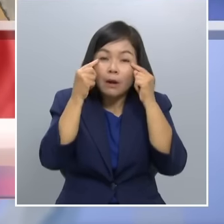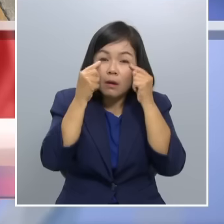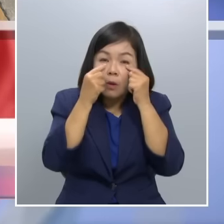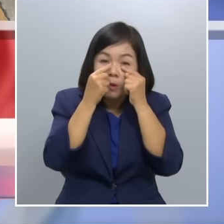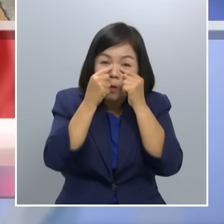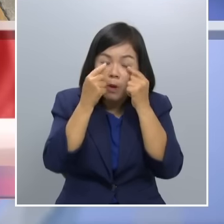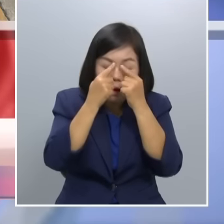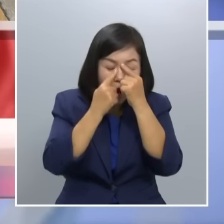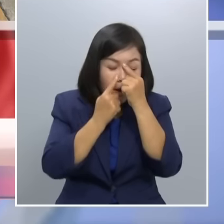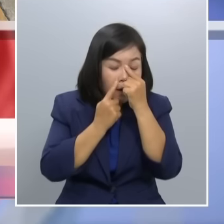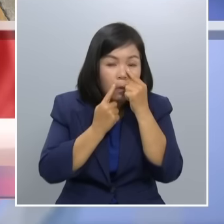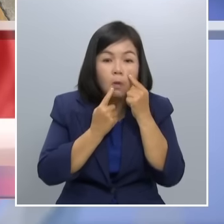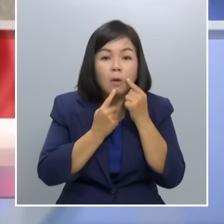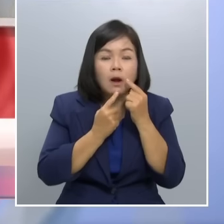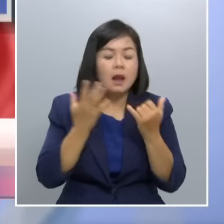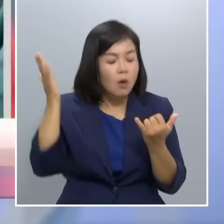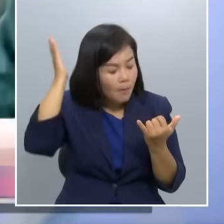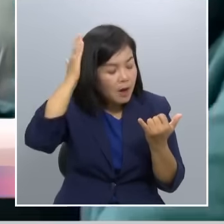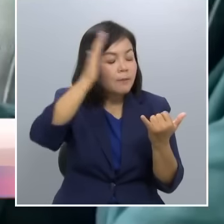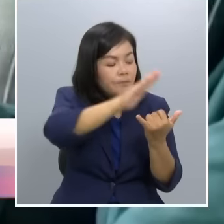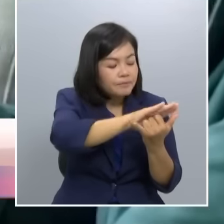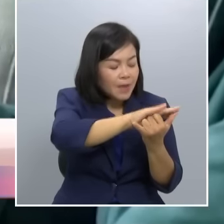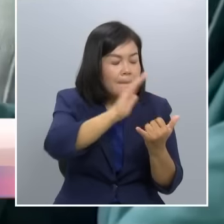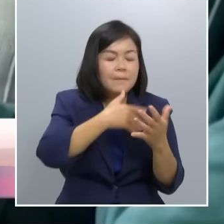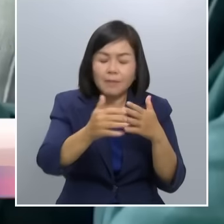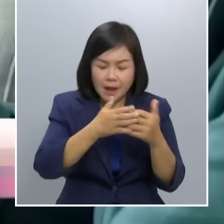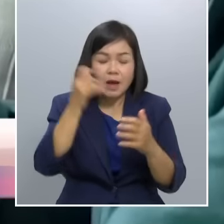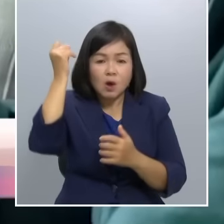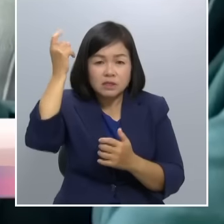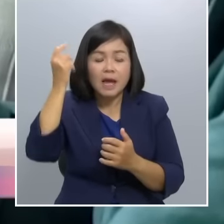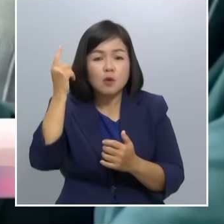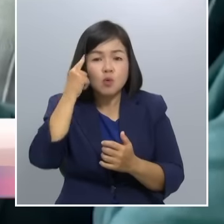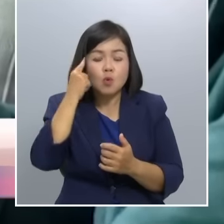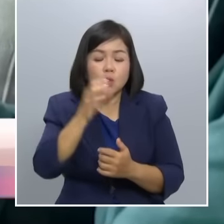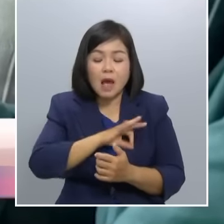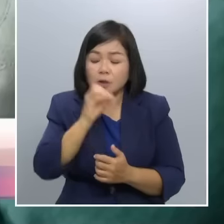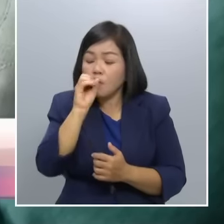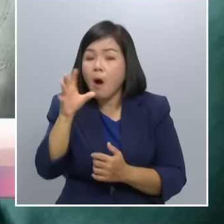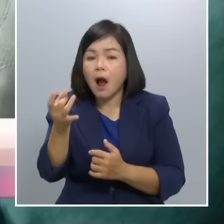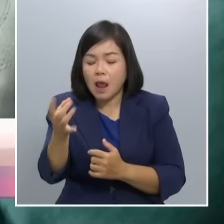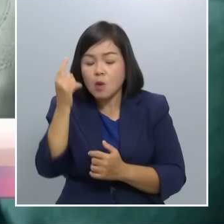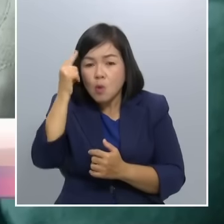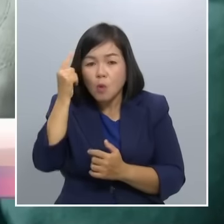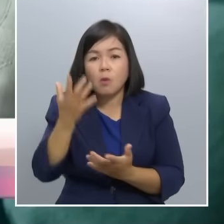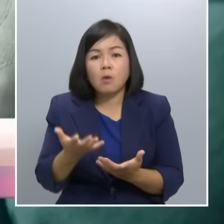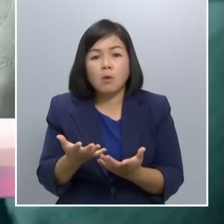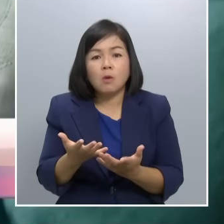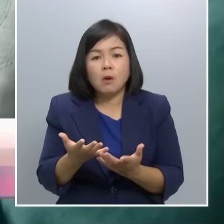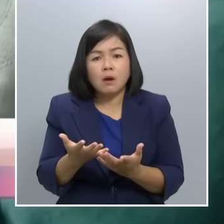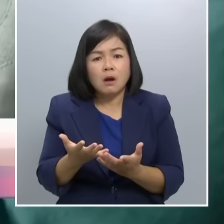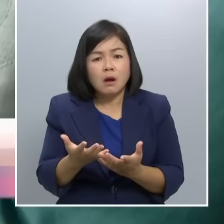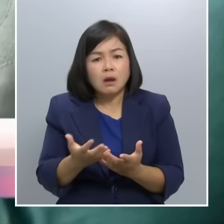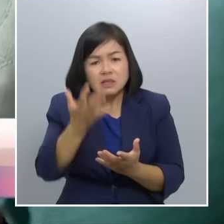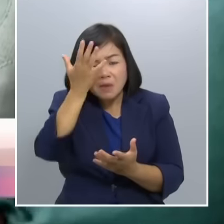แล้วก็ไหลก็มือลูบหัวว่าไม่เป็นไรเข้าใจรับรู้ว่าน้องอยากบอกอะไรว่าเไม่ควรที่จะเอา